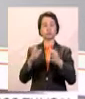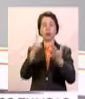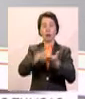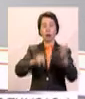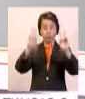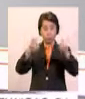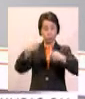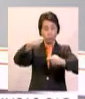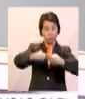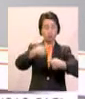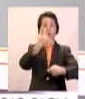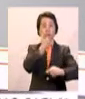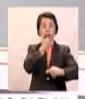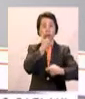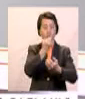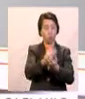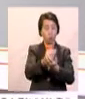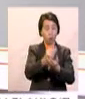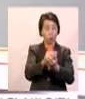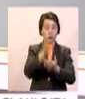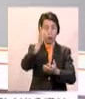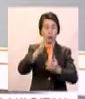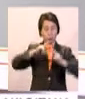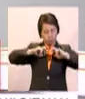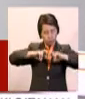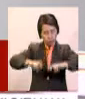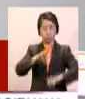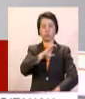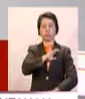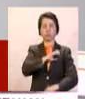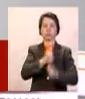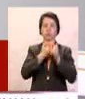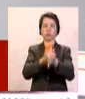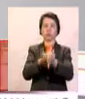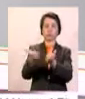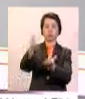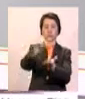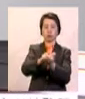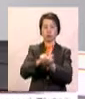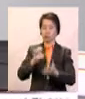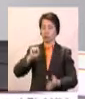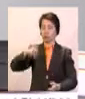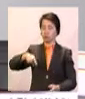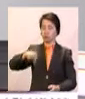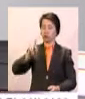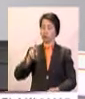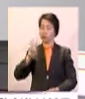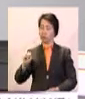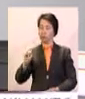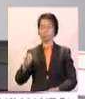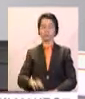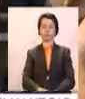isu berkaitan salah laku kewangan akan disiasat polis berdasarkan laporan SPRM.